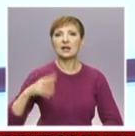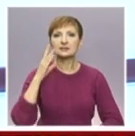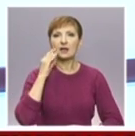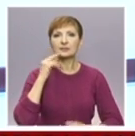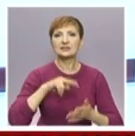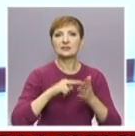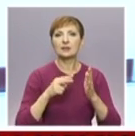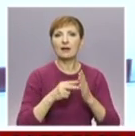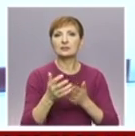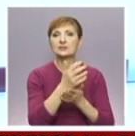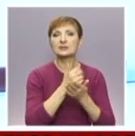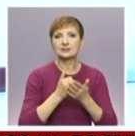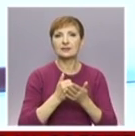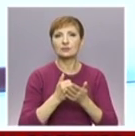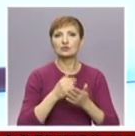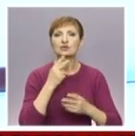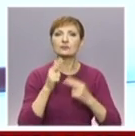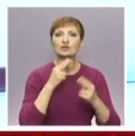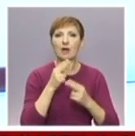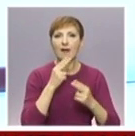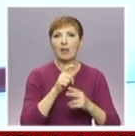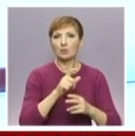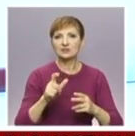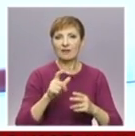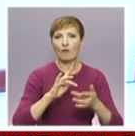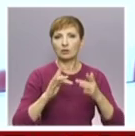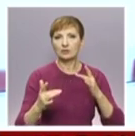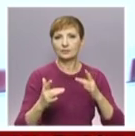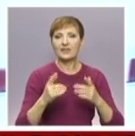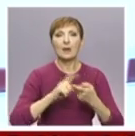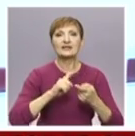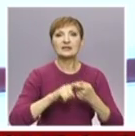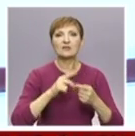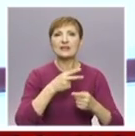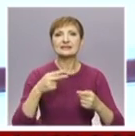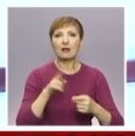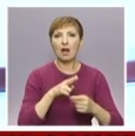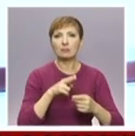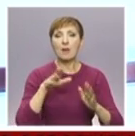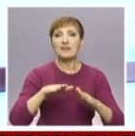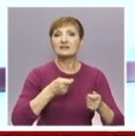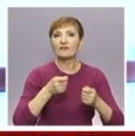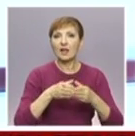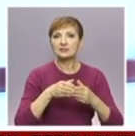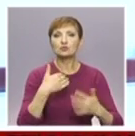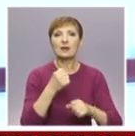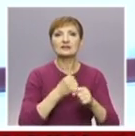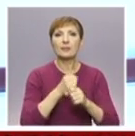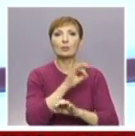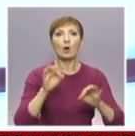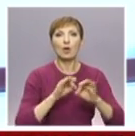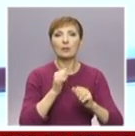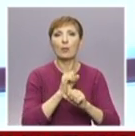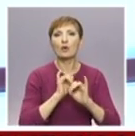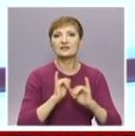Администрация Алматы собирает замечания и пожелания горожан в онлайн-режиме. Посредством Instagram-аккаунта местные власти разрабатывают проекты